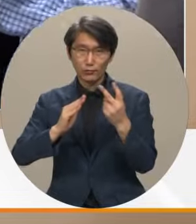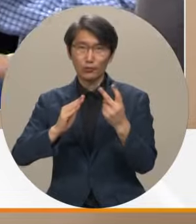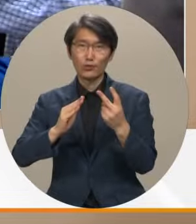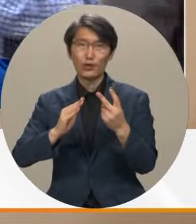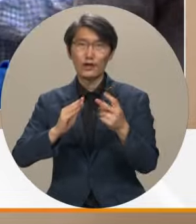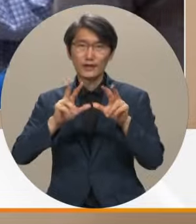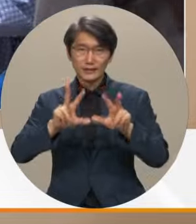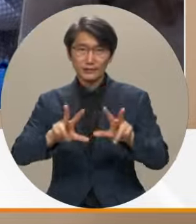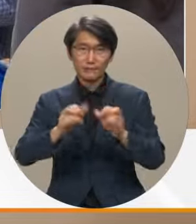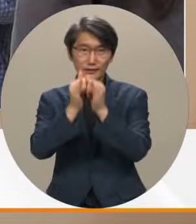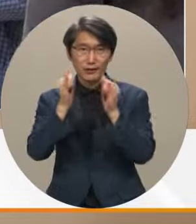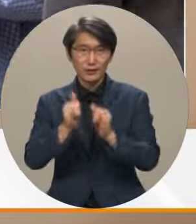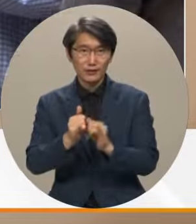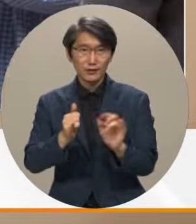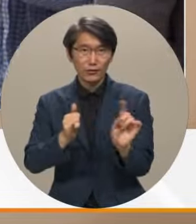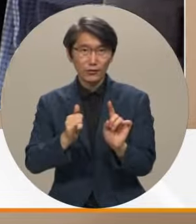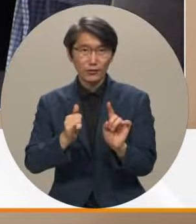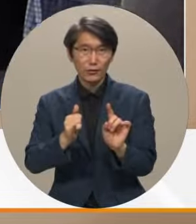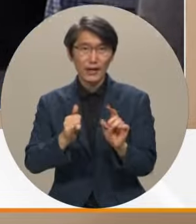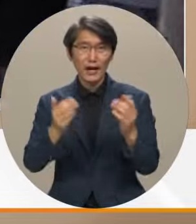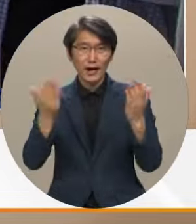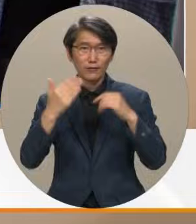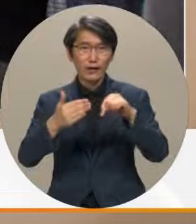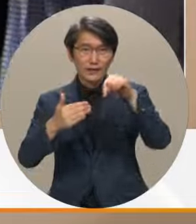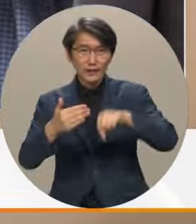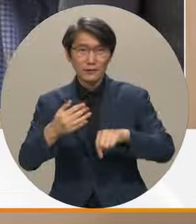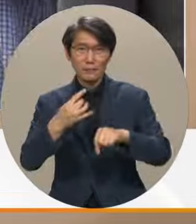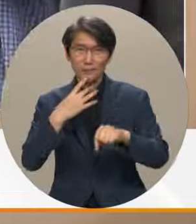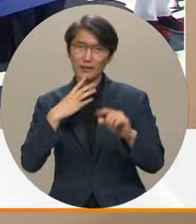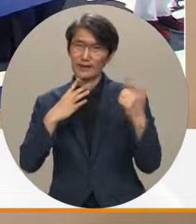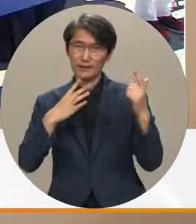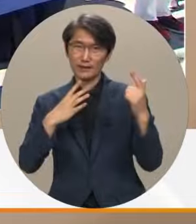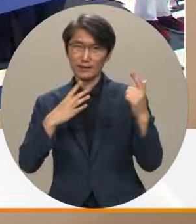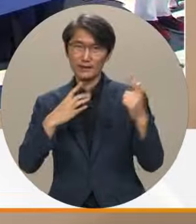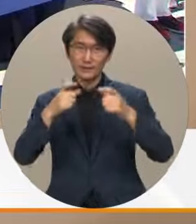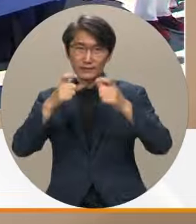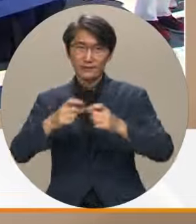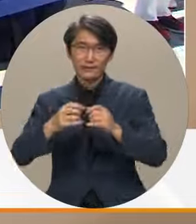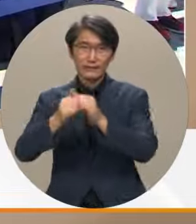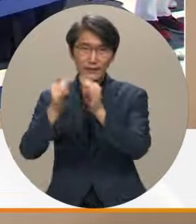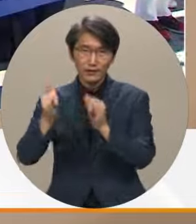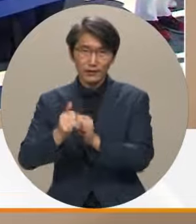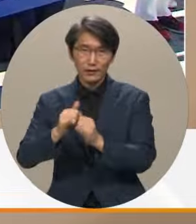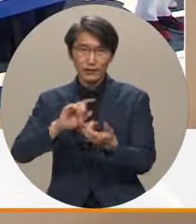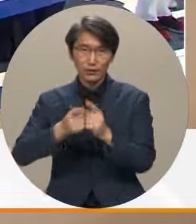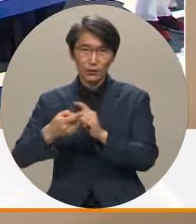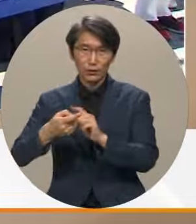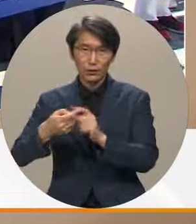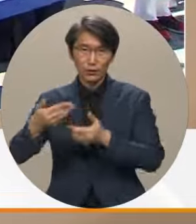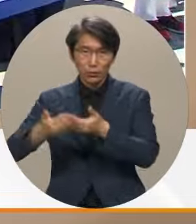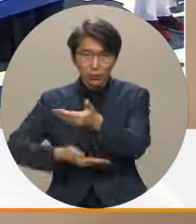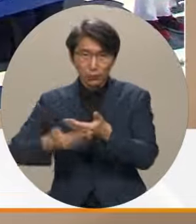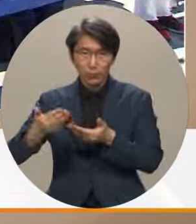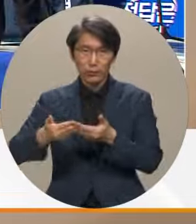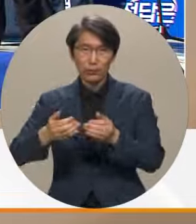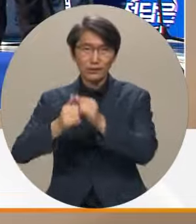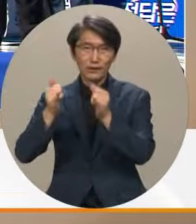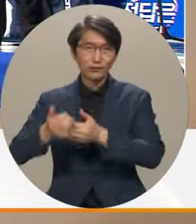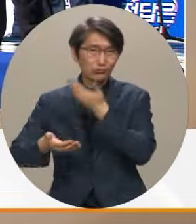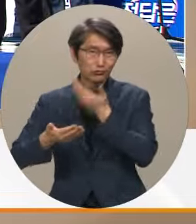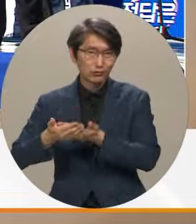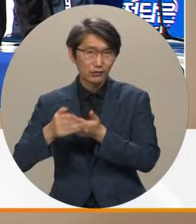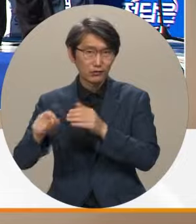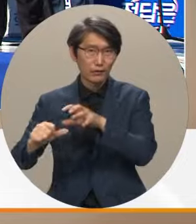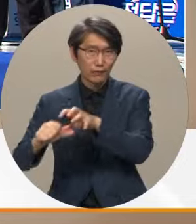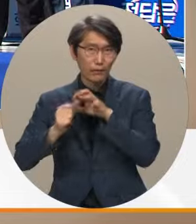현대 사회는 현대 교육은 학교 안에서만 이루어지는 게 아니에요. 지역사회와 서로 연계를 해서 지역사회의 중요한